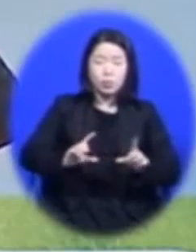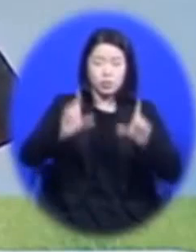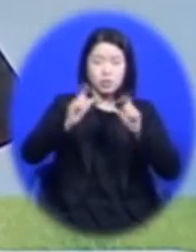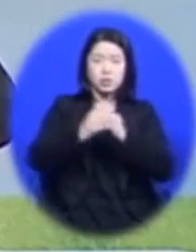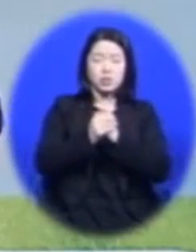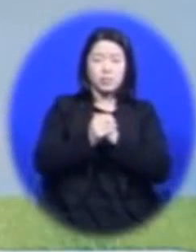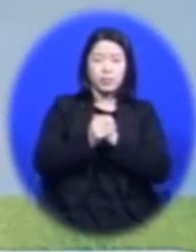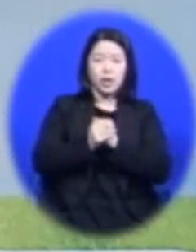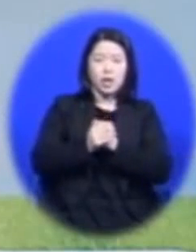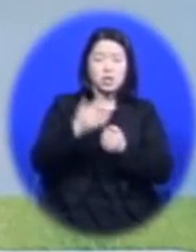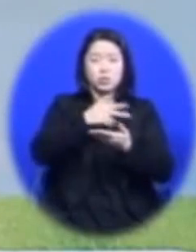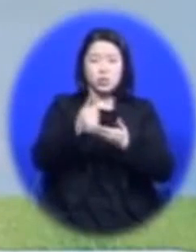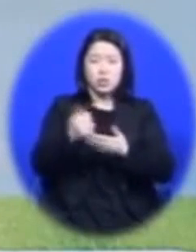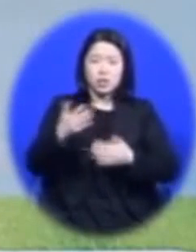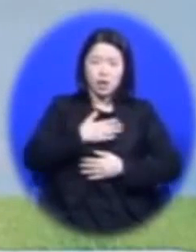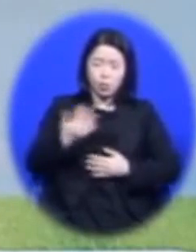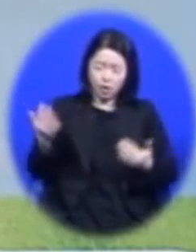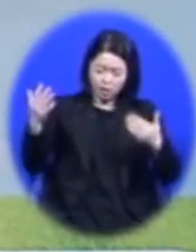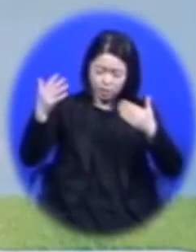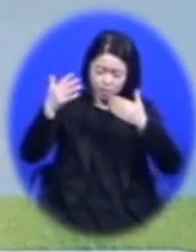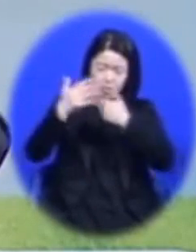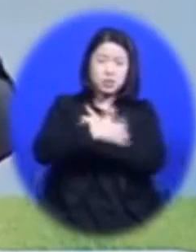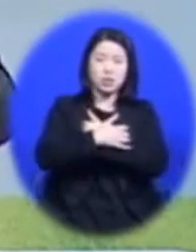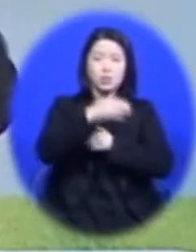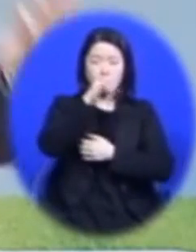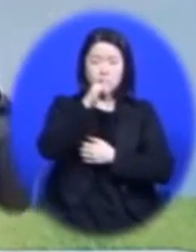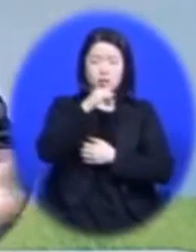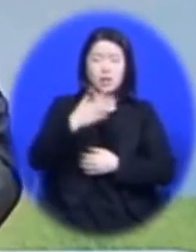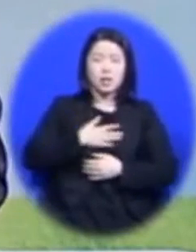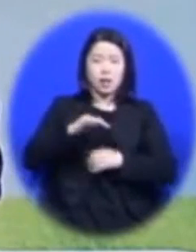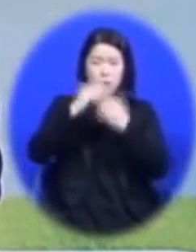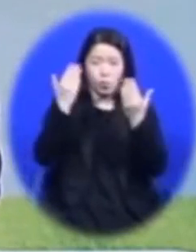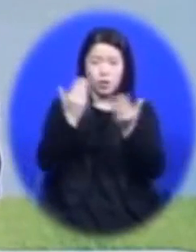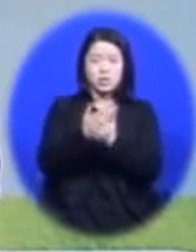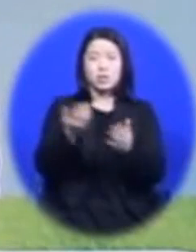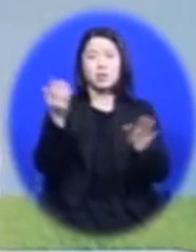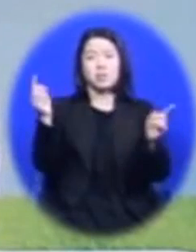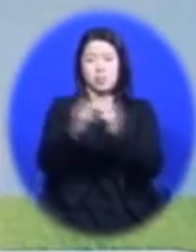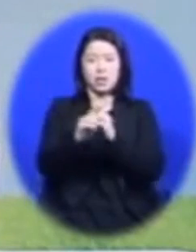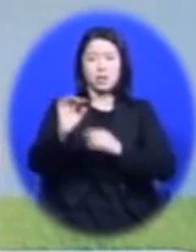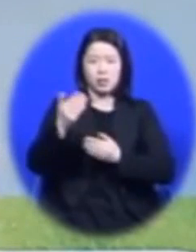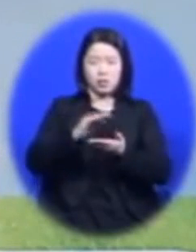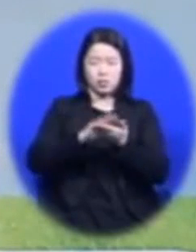저를 완전히 덮치고 계셨어요. 그리고 제가 완전히 달라져 버린